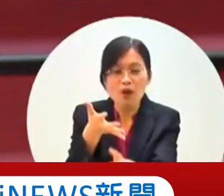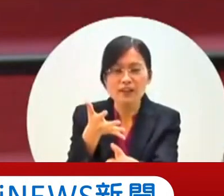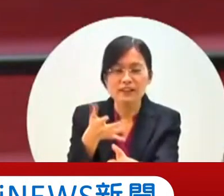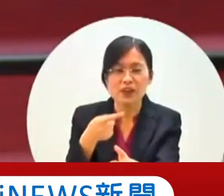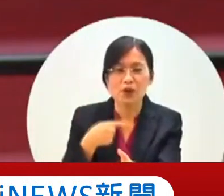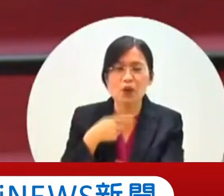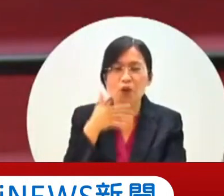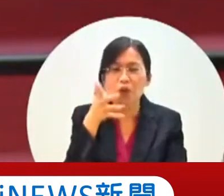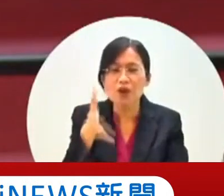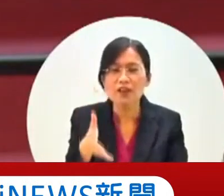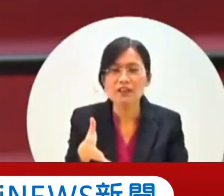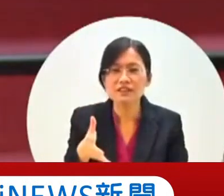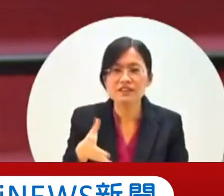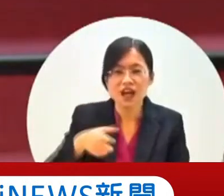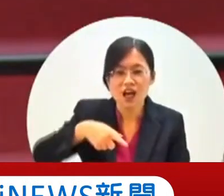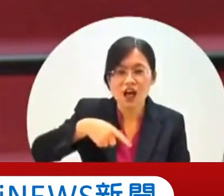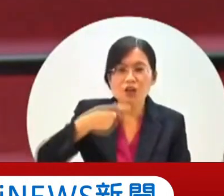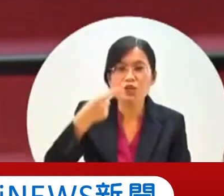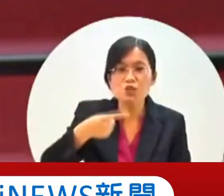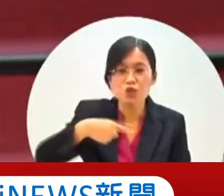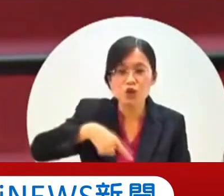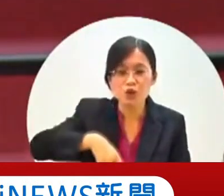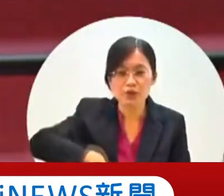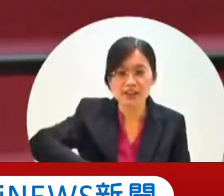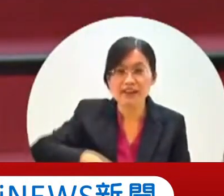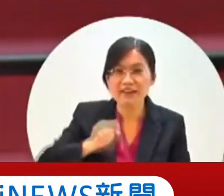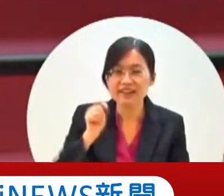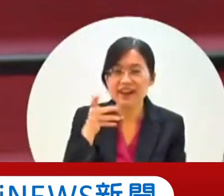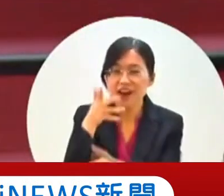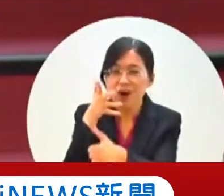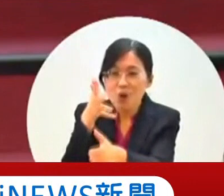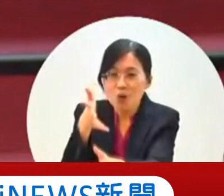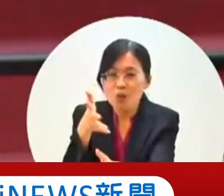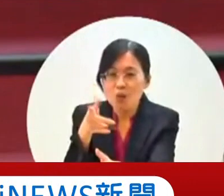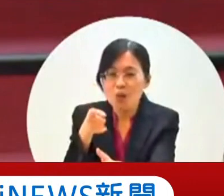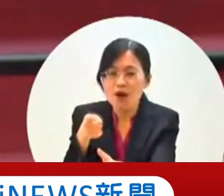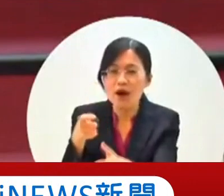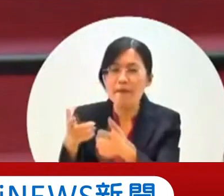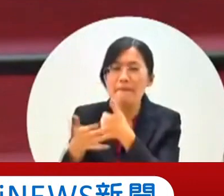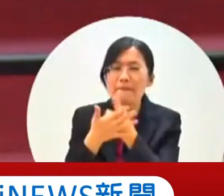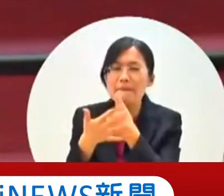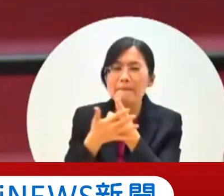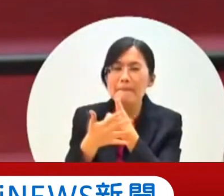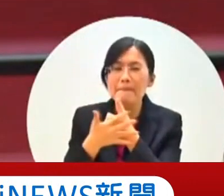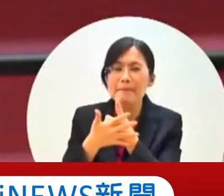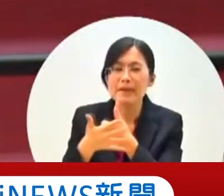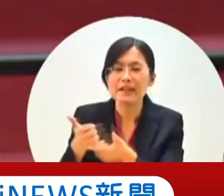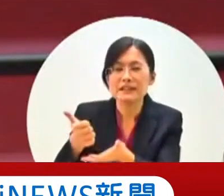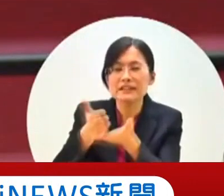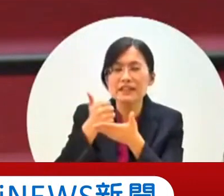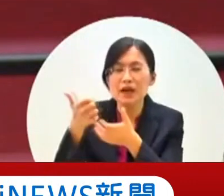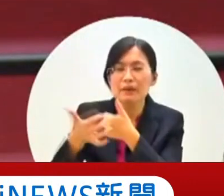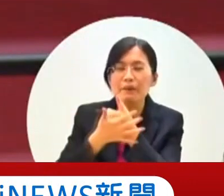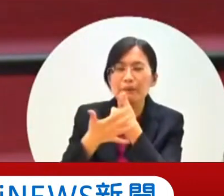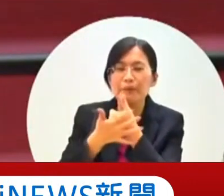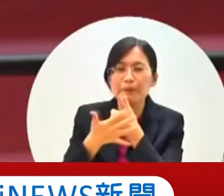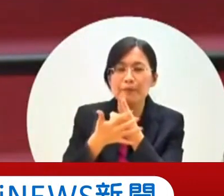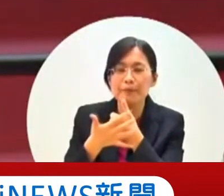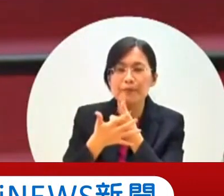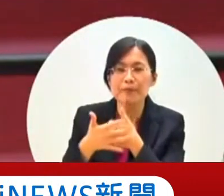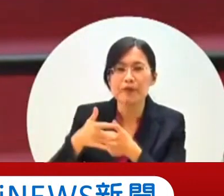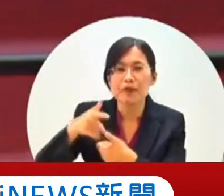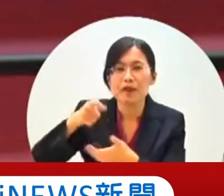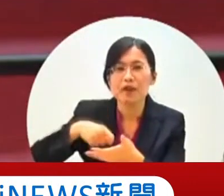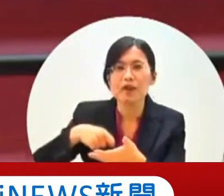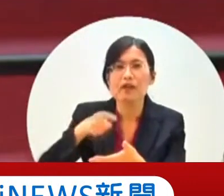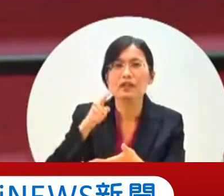面，我请他答复。那就像看到这个，我就直接把这个市长上次答复，我